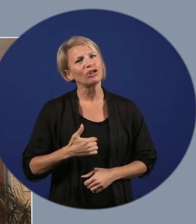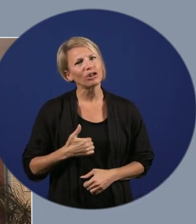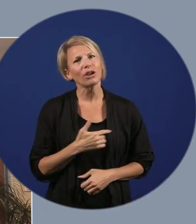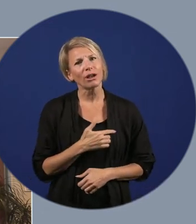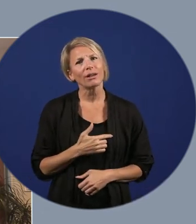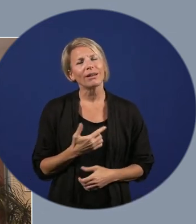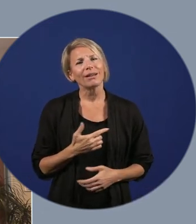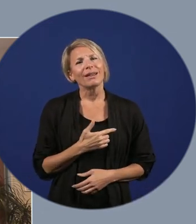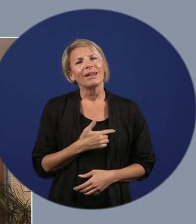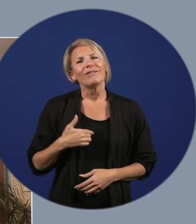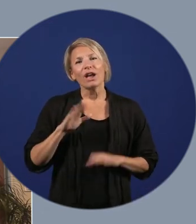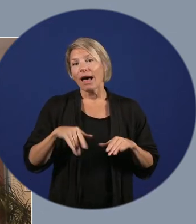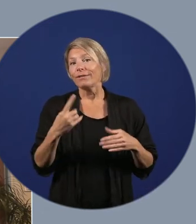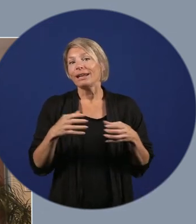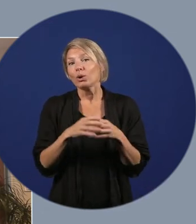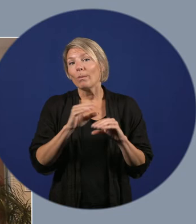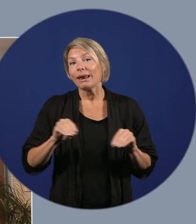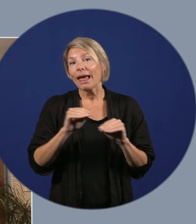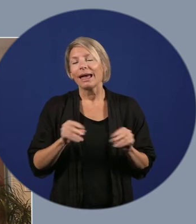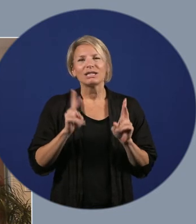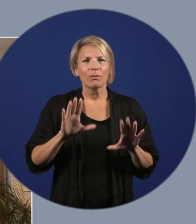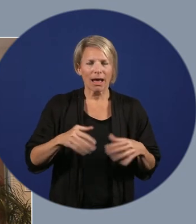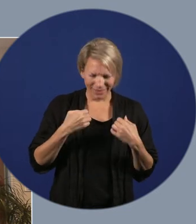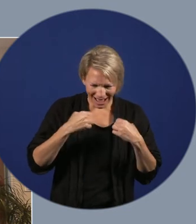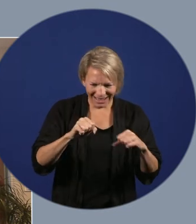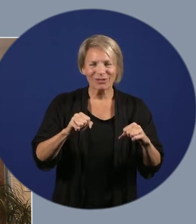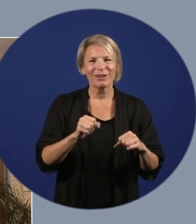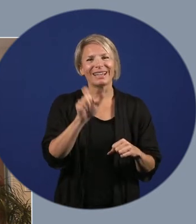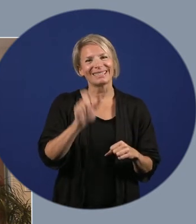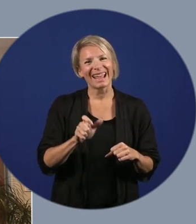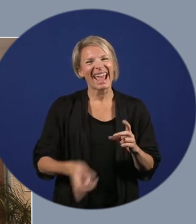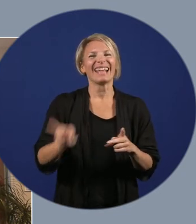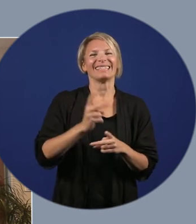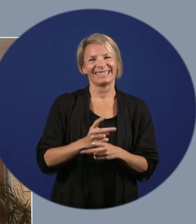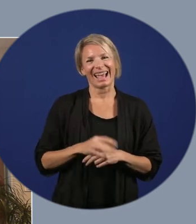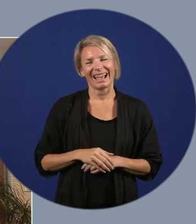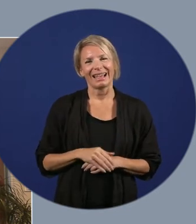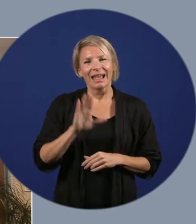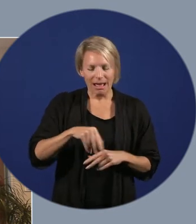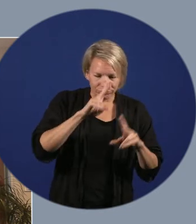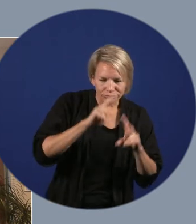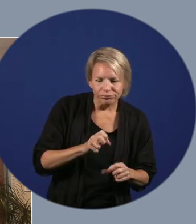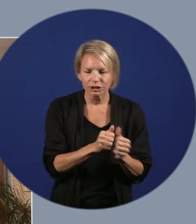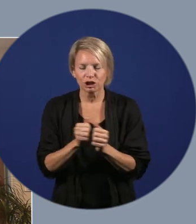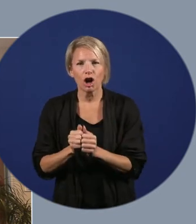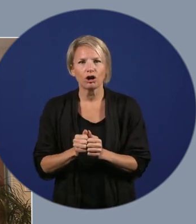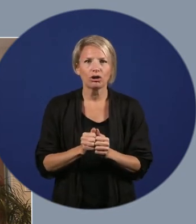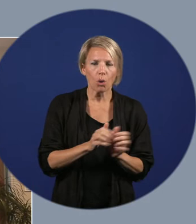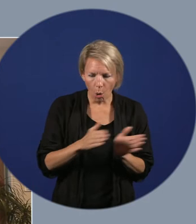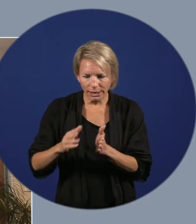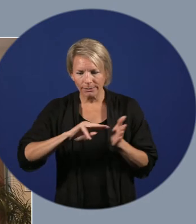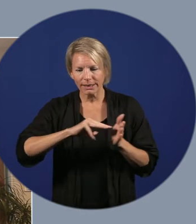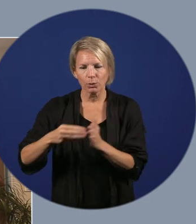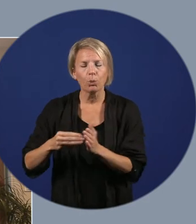börjat också. Vi har haft en grupp lärare som har engagerat sig lite extra. Har tagit reda på saker, har gjort upp metoder, har strukturerat.